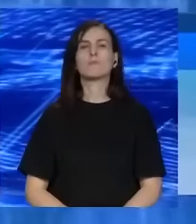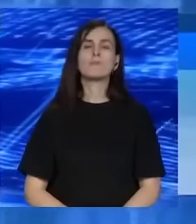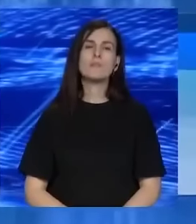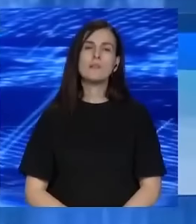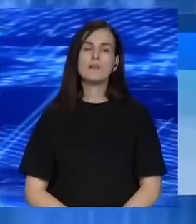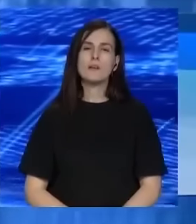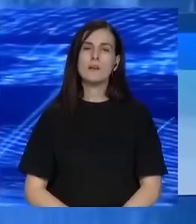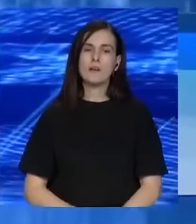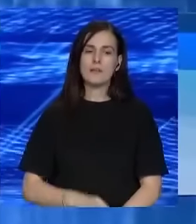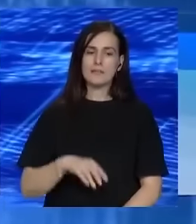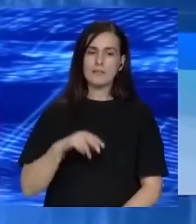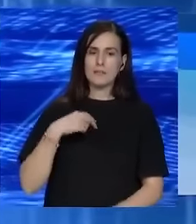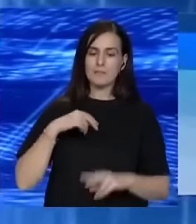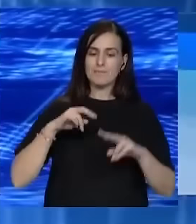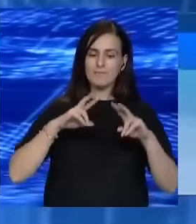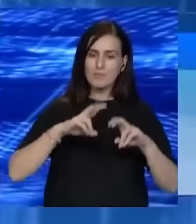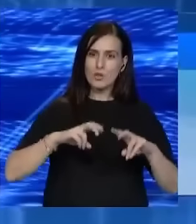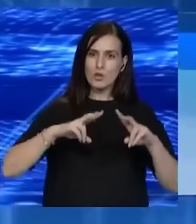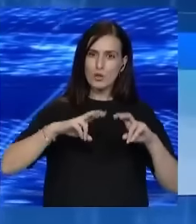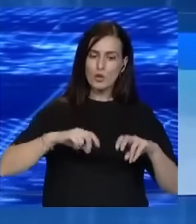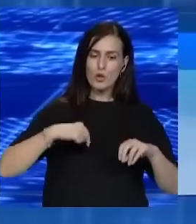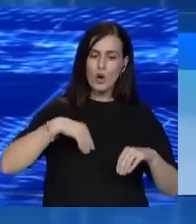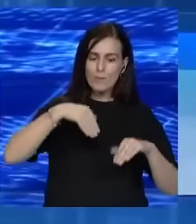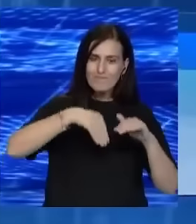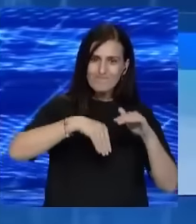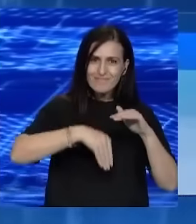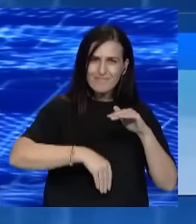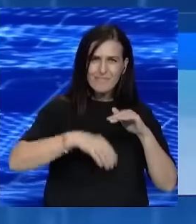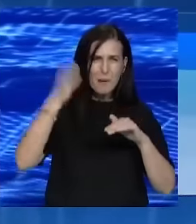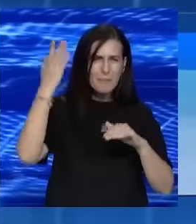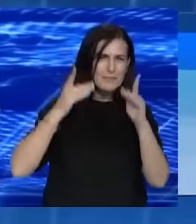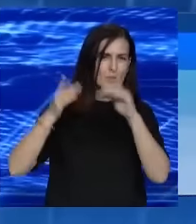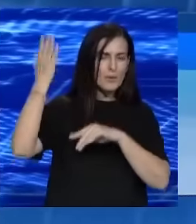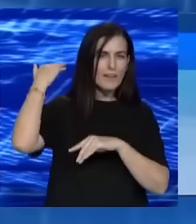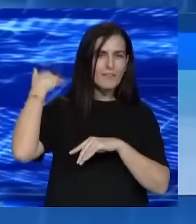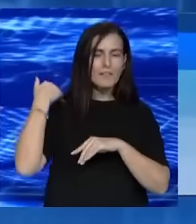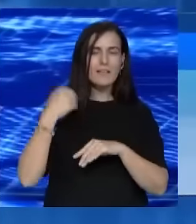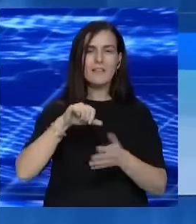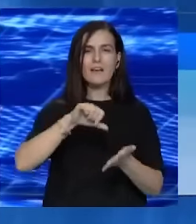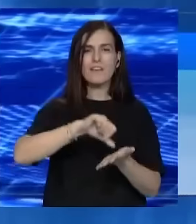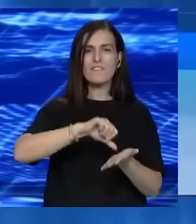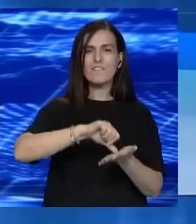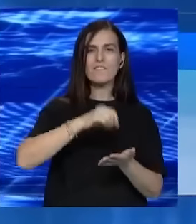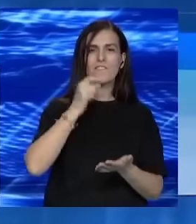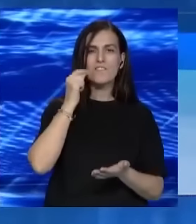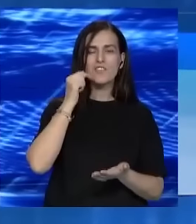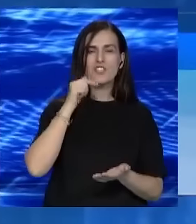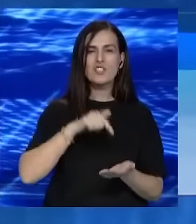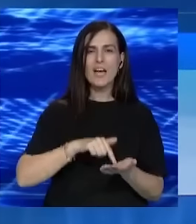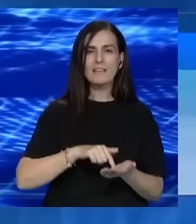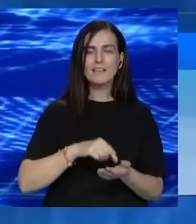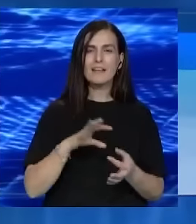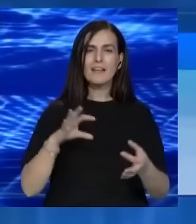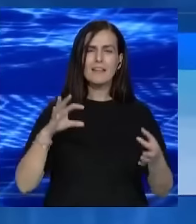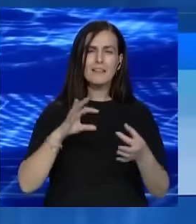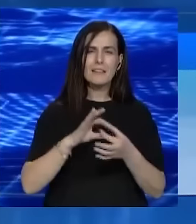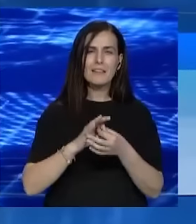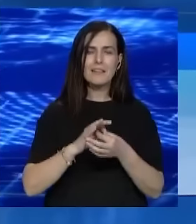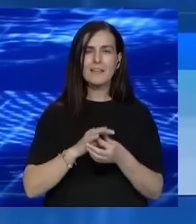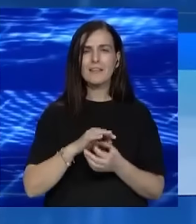Një zbulim i rëndësishëm arkeologjik është bërë në fshatin Shënëmëri të Tiranës, ku janë zbuluar disa varre që i përkasin periudhave helenistike dhe